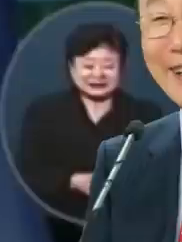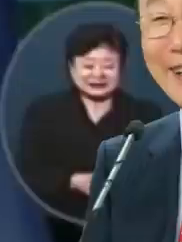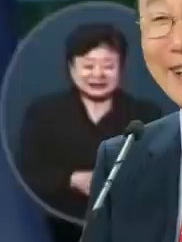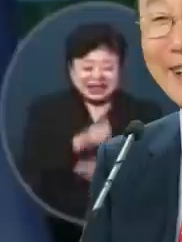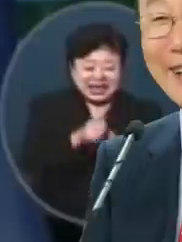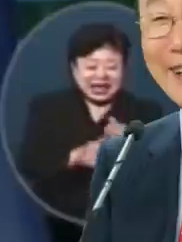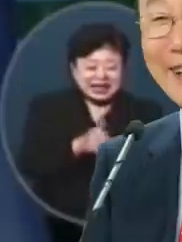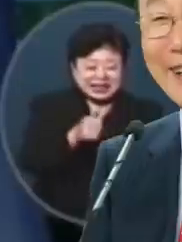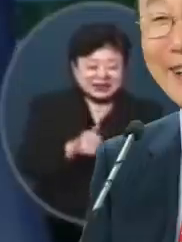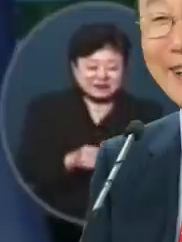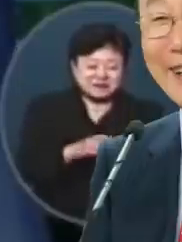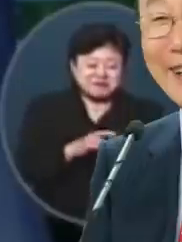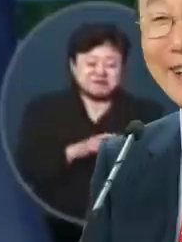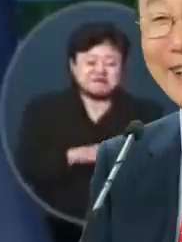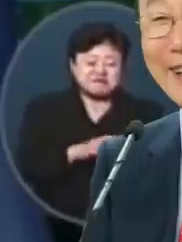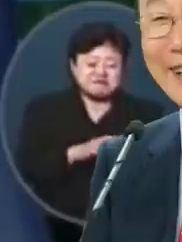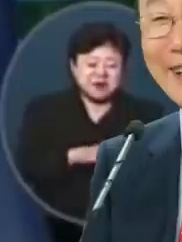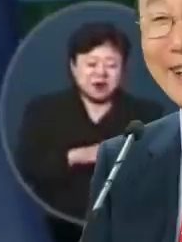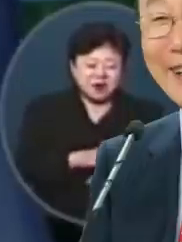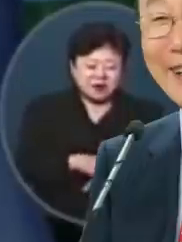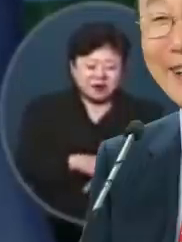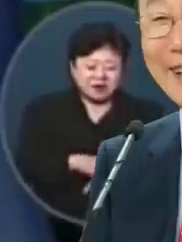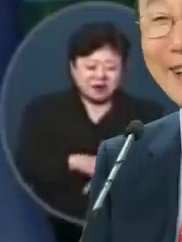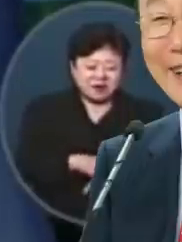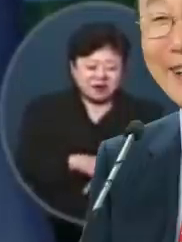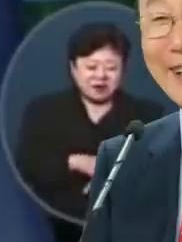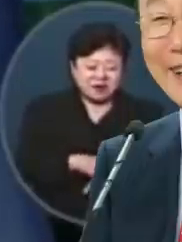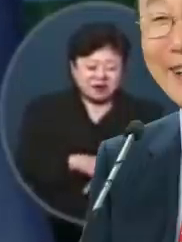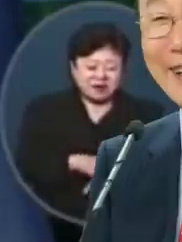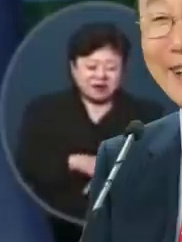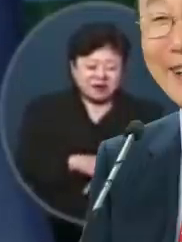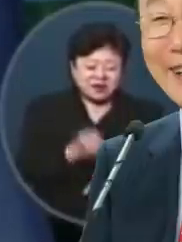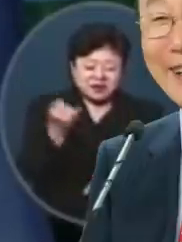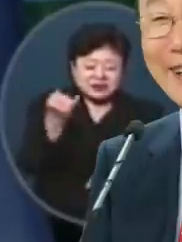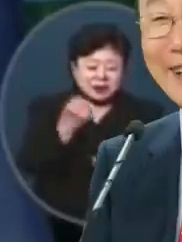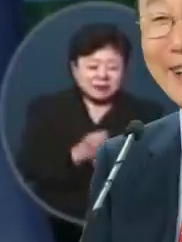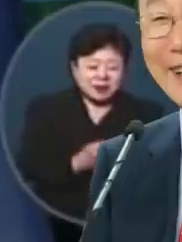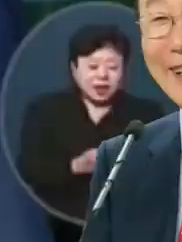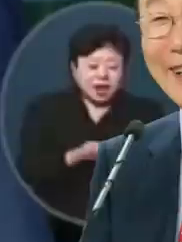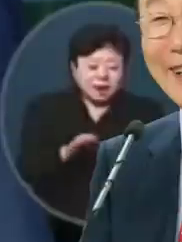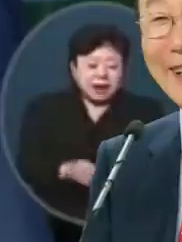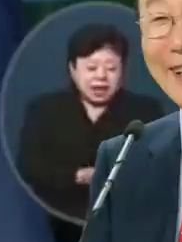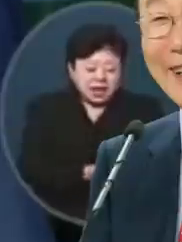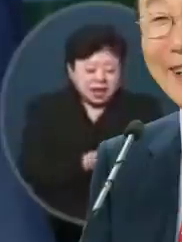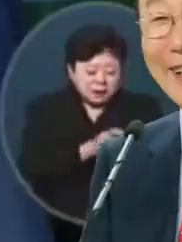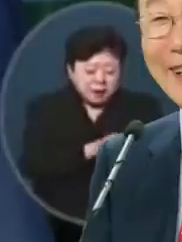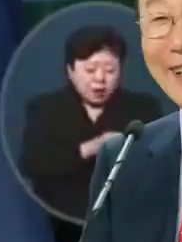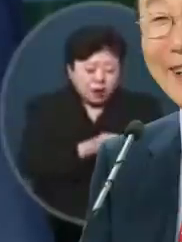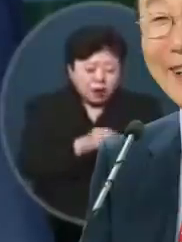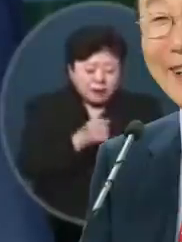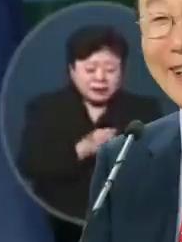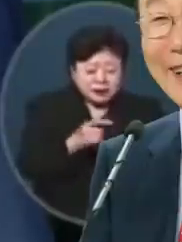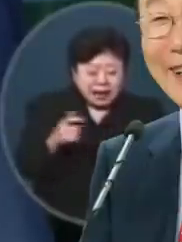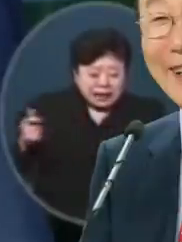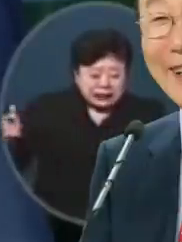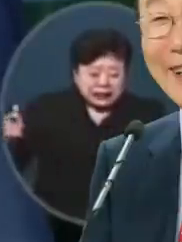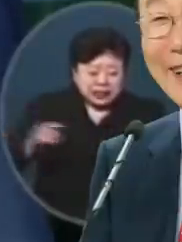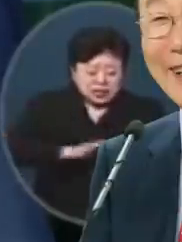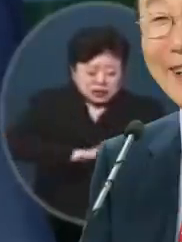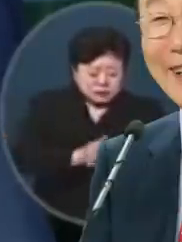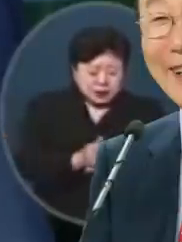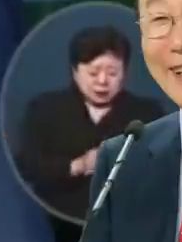하나님 앞에 혼이 날 사람입니다. 왜냐하면 여자를 만들 때 발 뒤꿈치를 만들었으면 남자가 재빨로 쓸 수